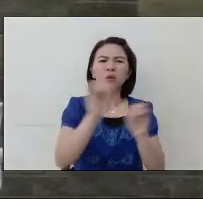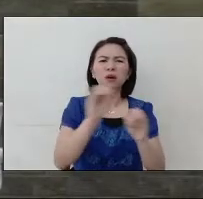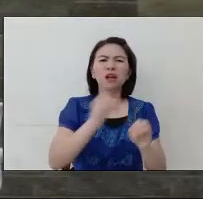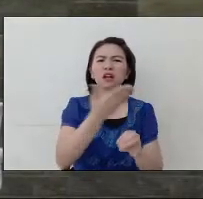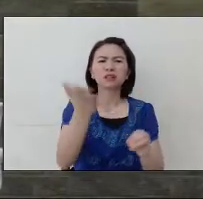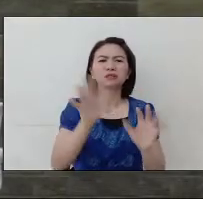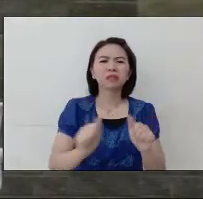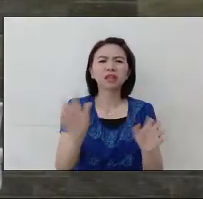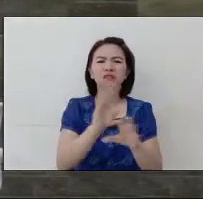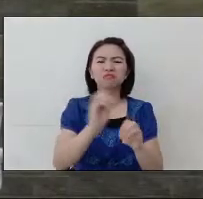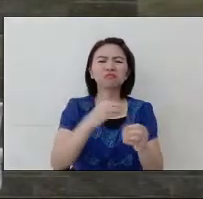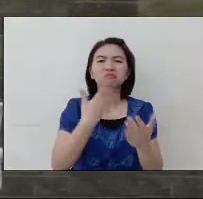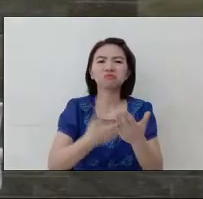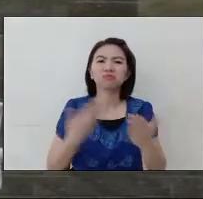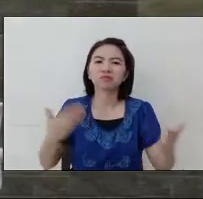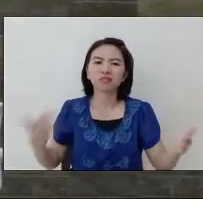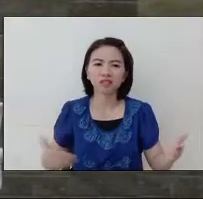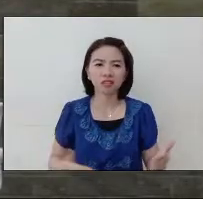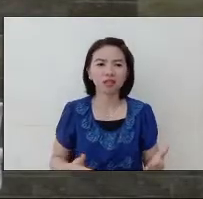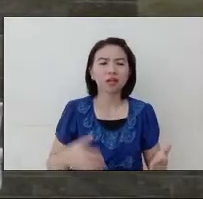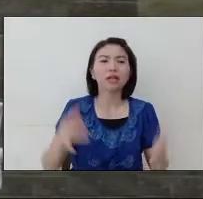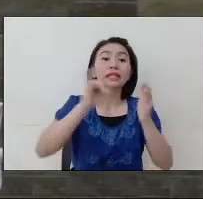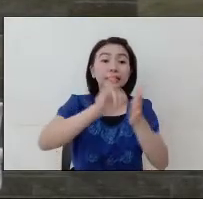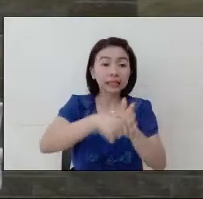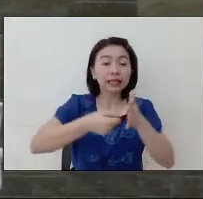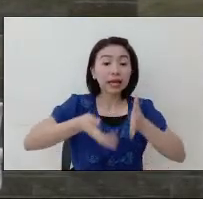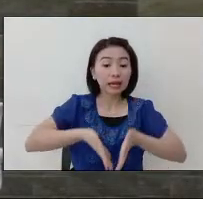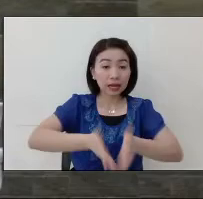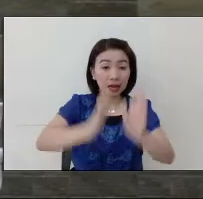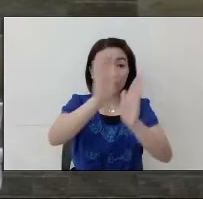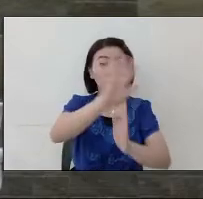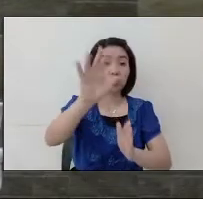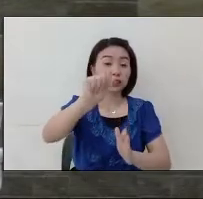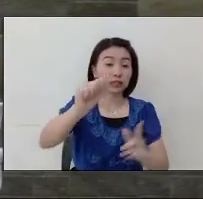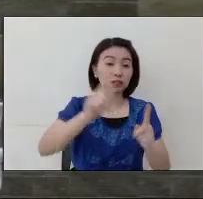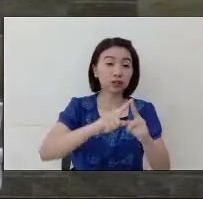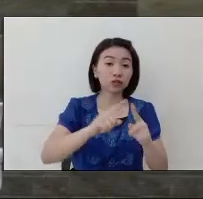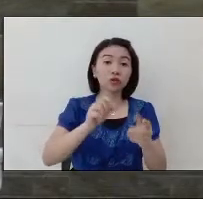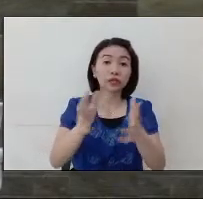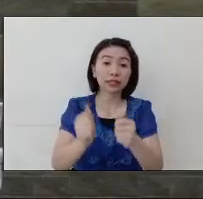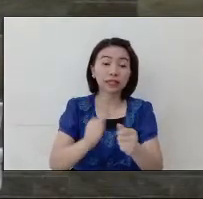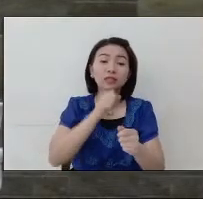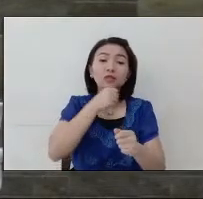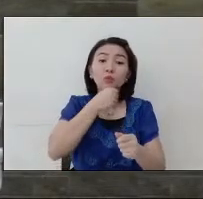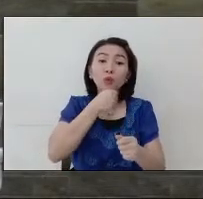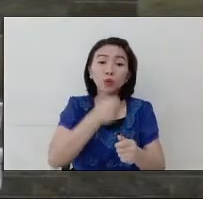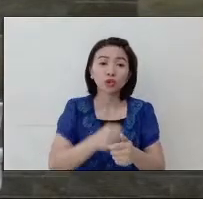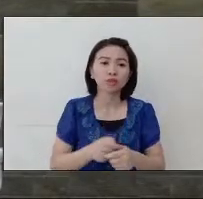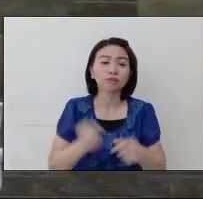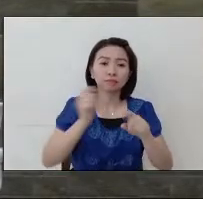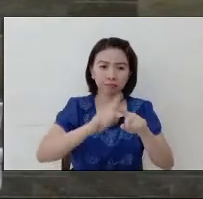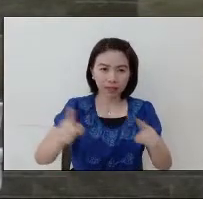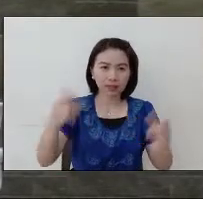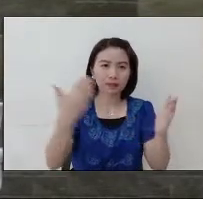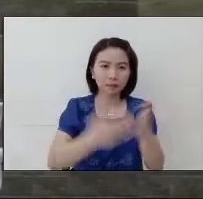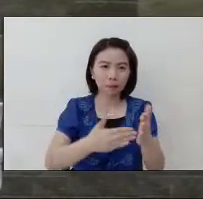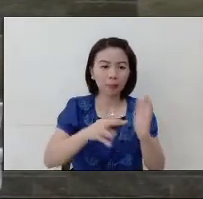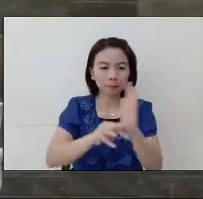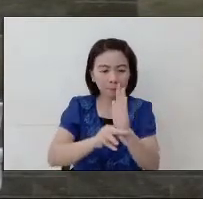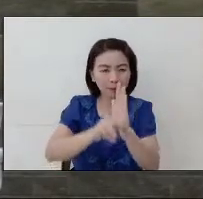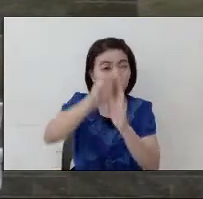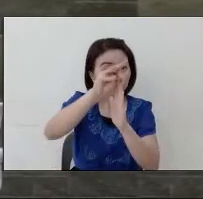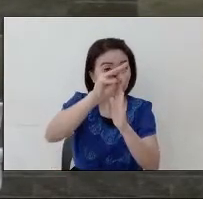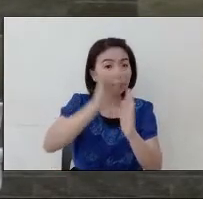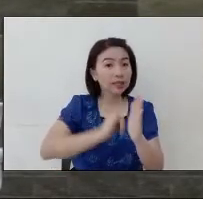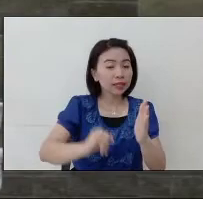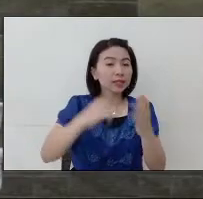ka. Do you get that? But listen, maturity is a matter of choice.